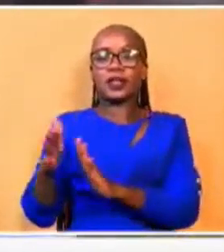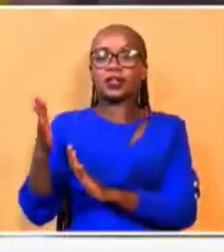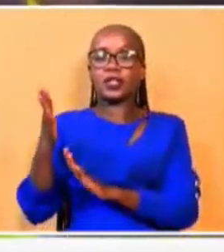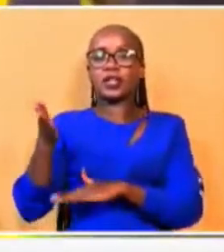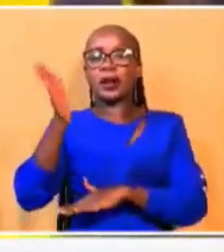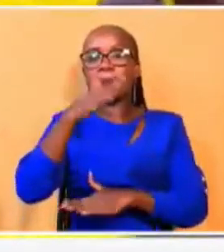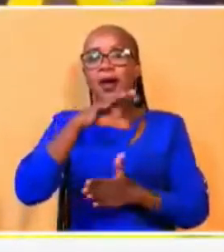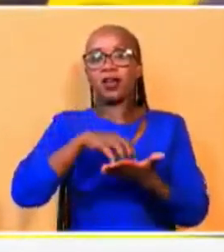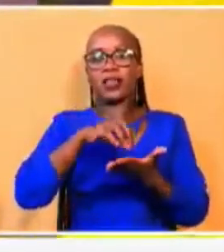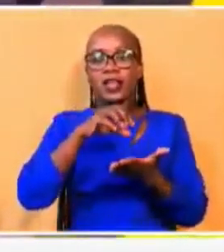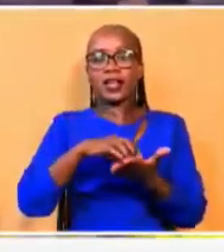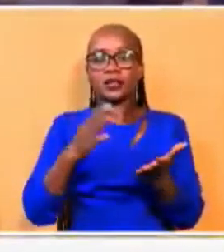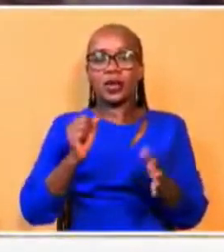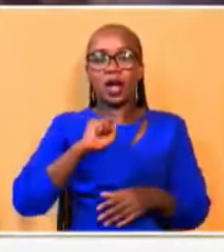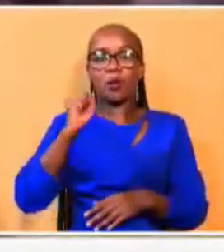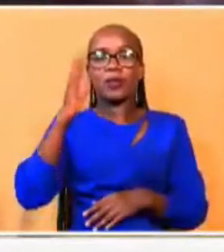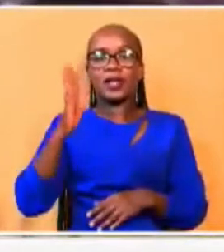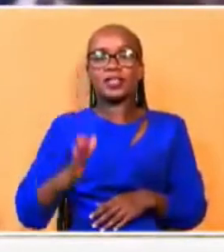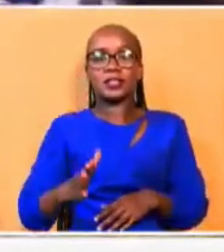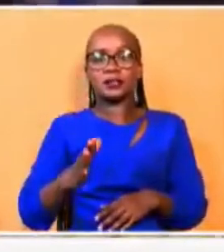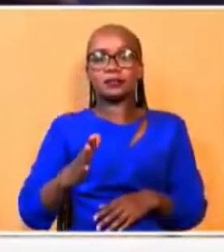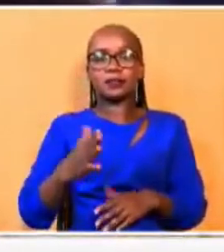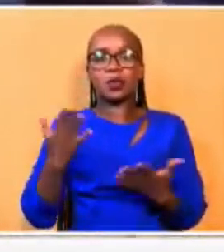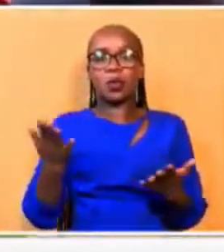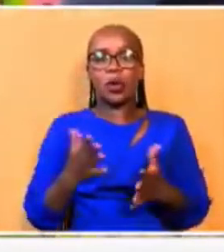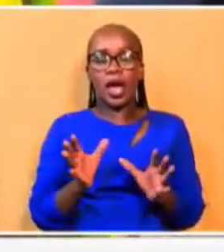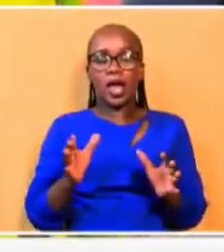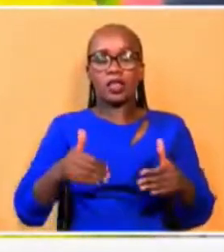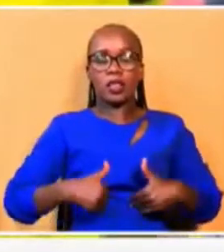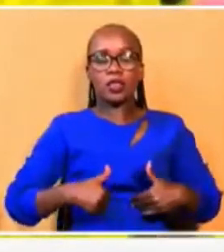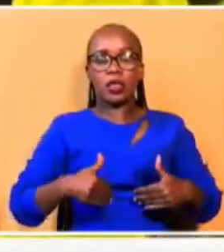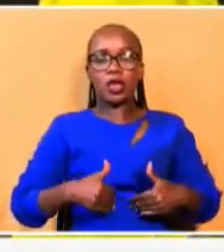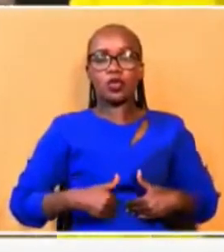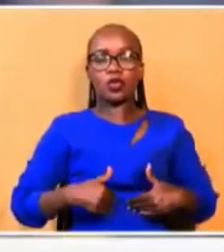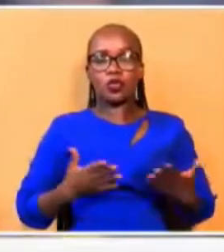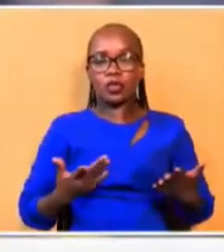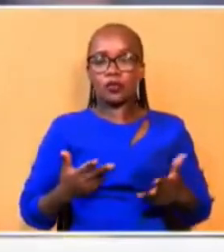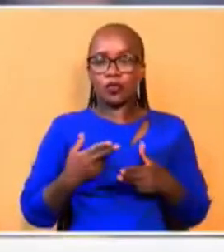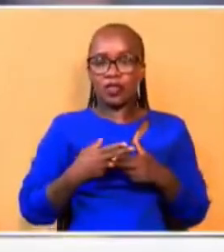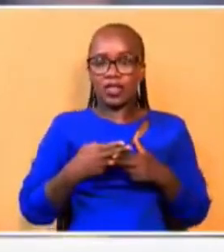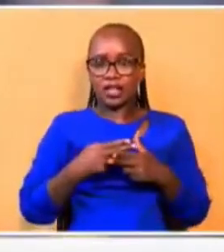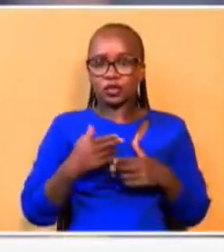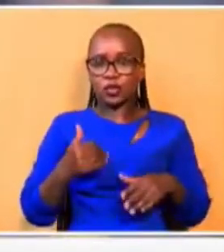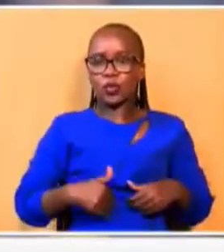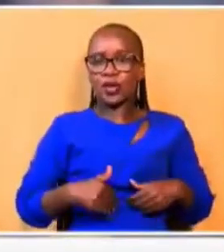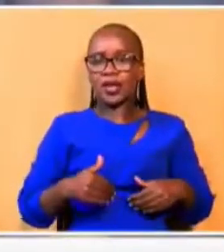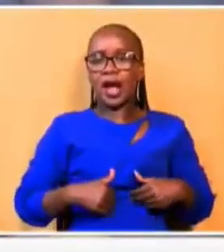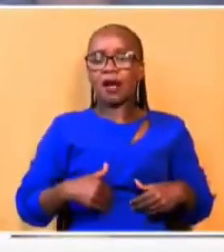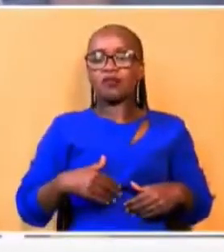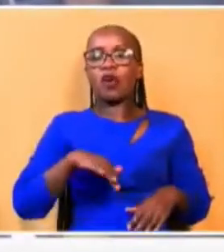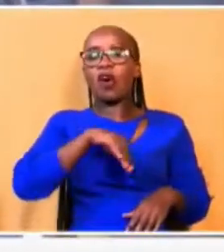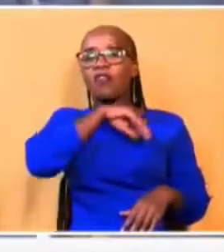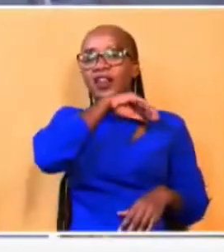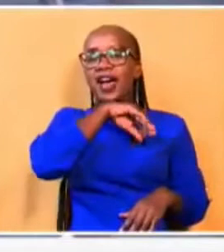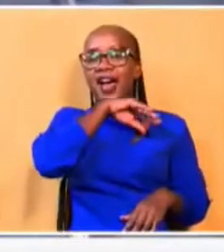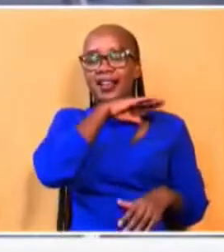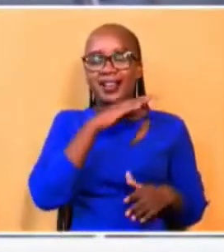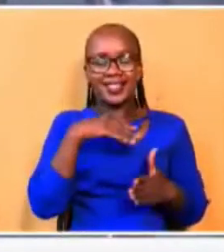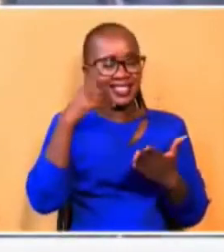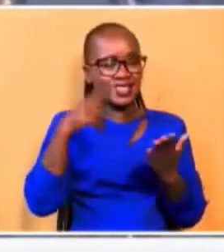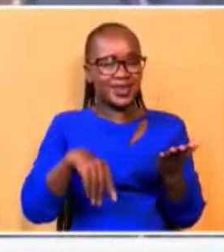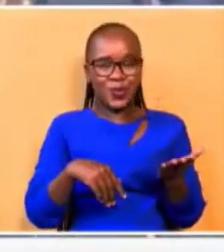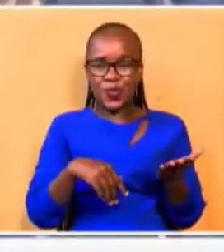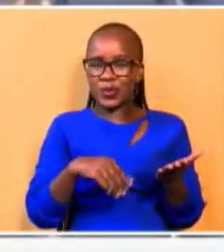hivi karibuni vya wanasiasa kuvamiwa na makundi ya vijana, cha hivi karibuni kikiwa kile cha Raila Odinga, amesema